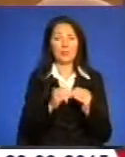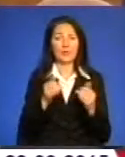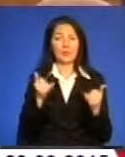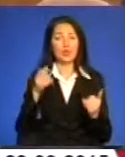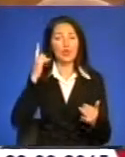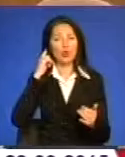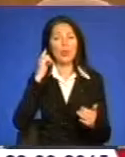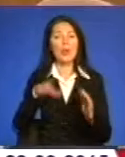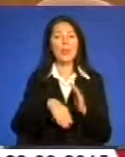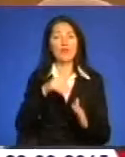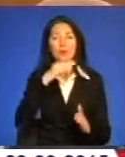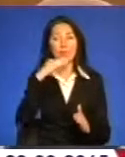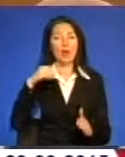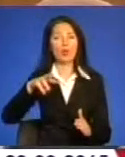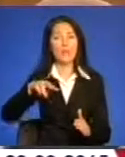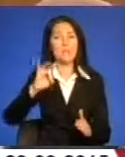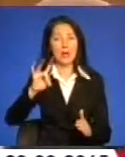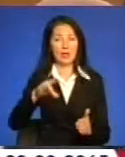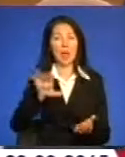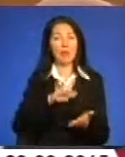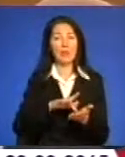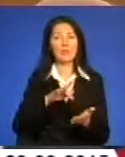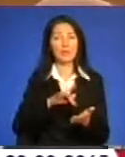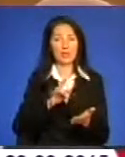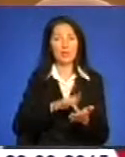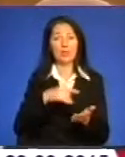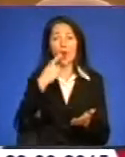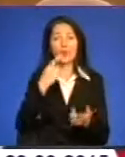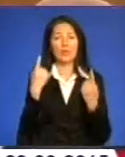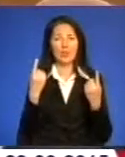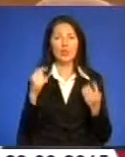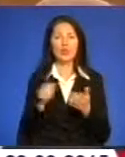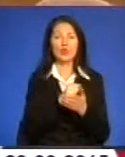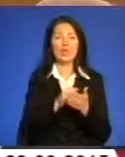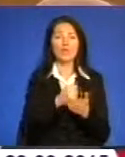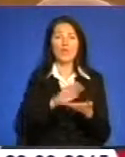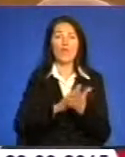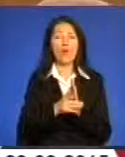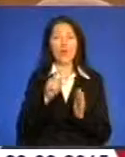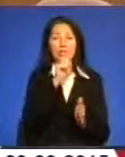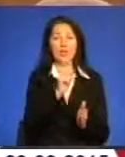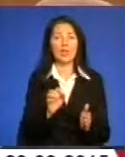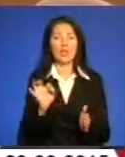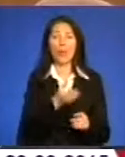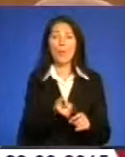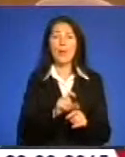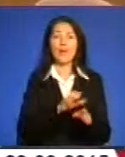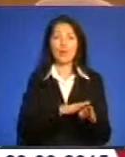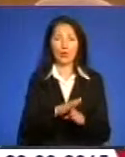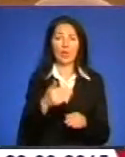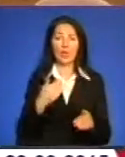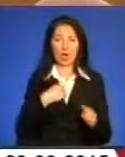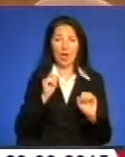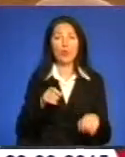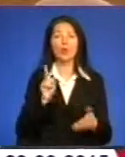багато мерів міст говорять про велетенські досягнення в умовах війни, про перевиконання. Я однозначно можу доводити це цифрами,